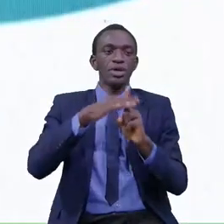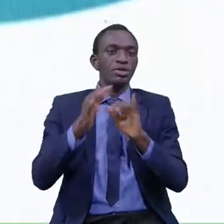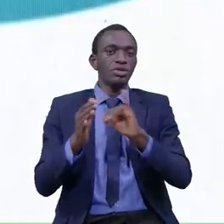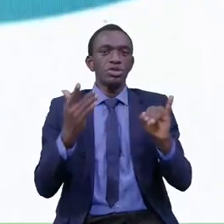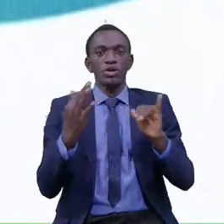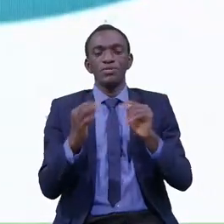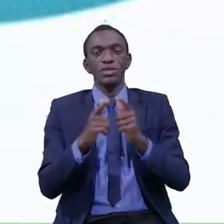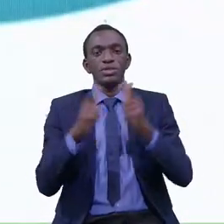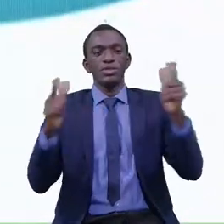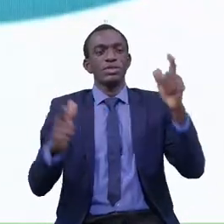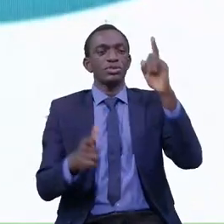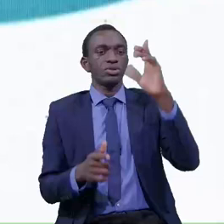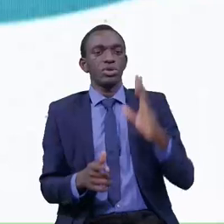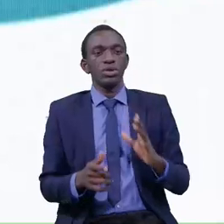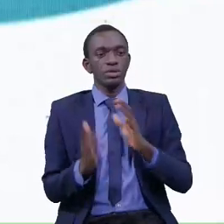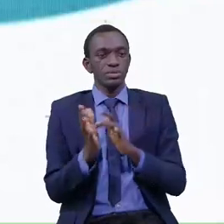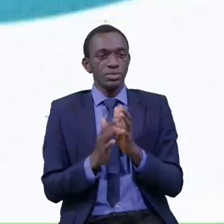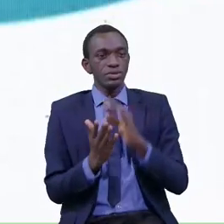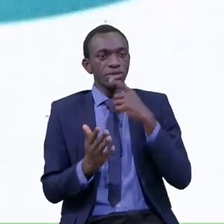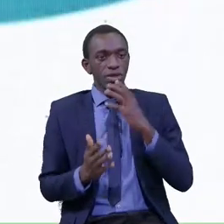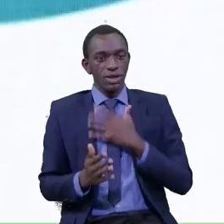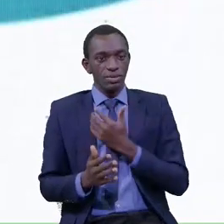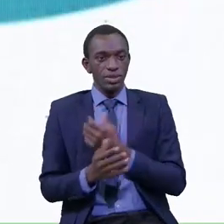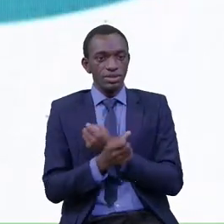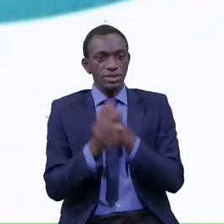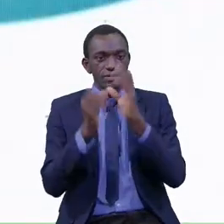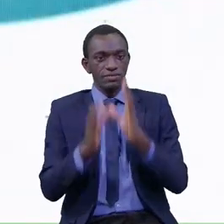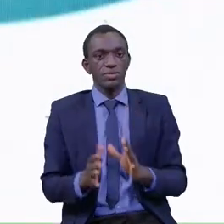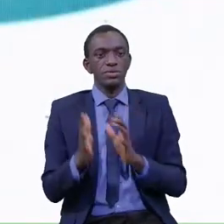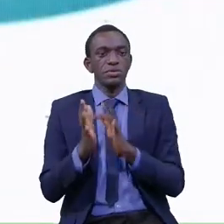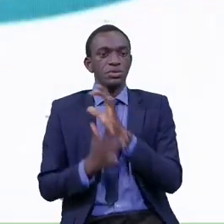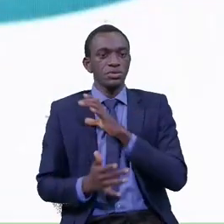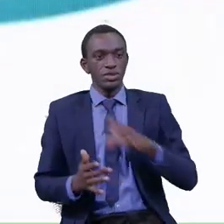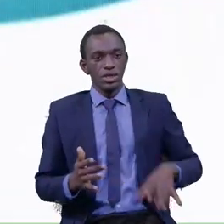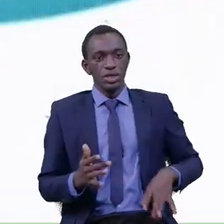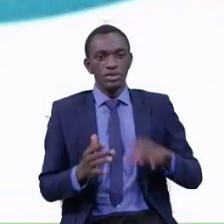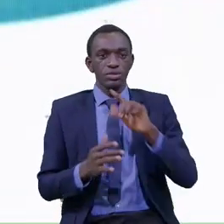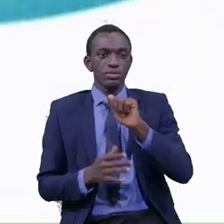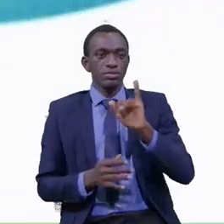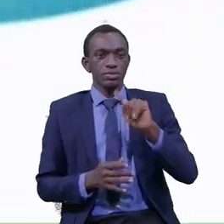l'avènement et la manifestation de la gloire du grand Dieu et de notre Sauveur Jésus-Christ.